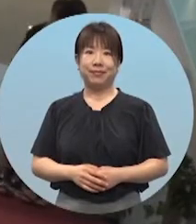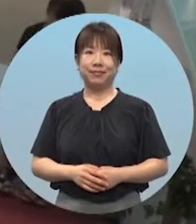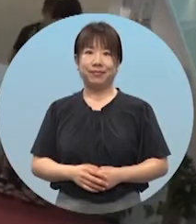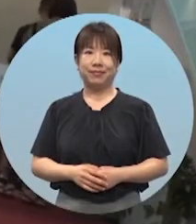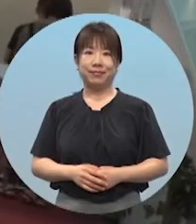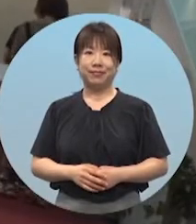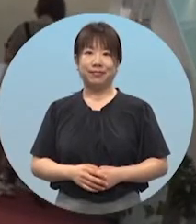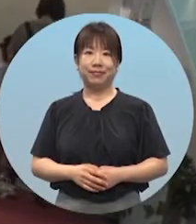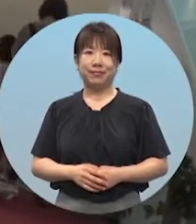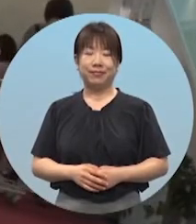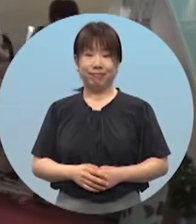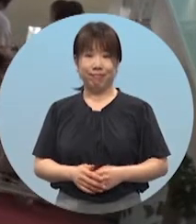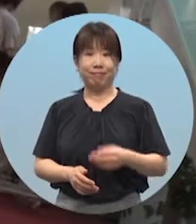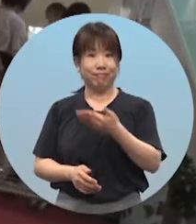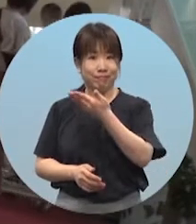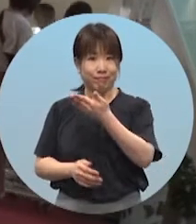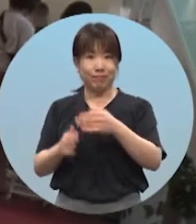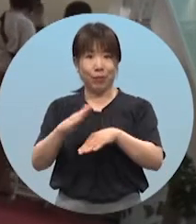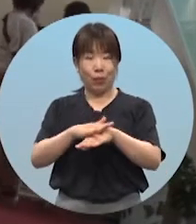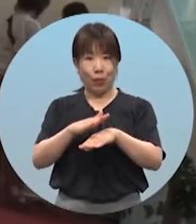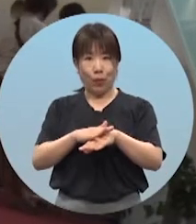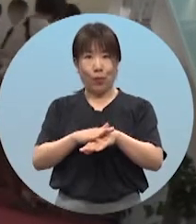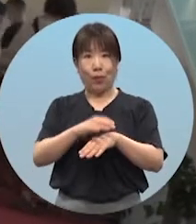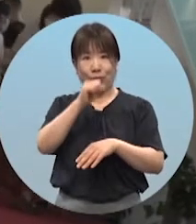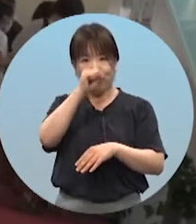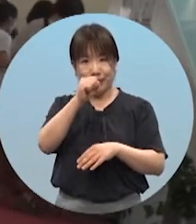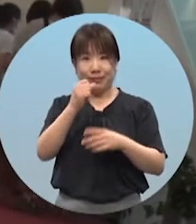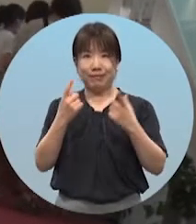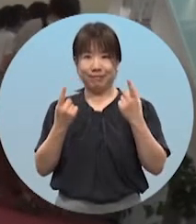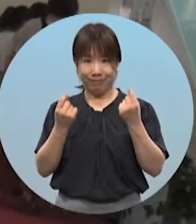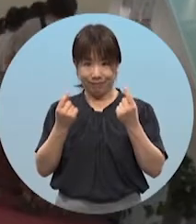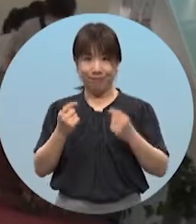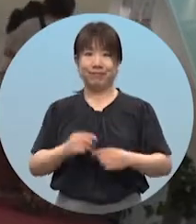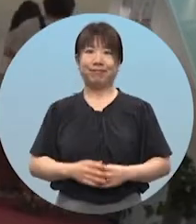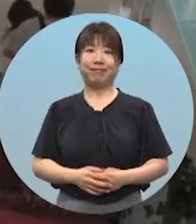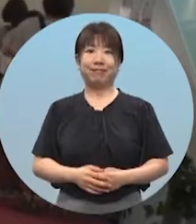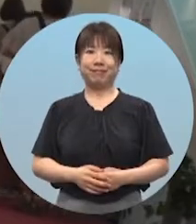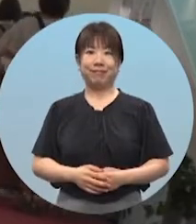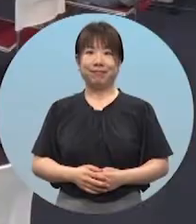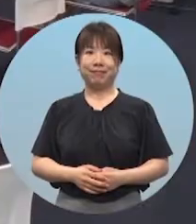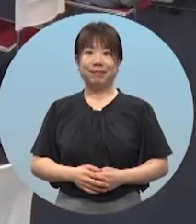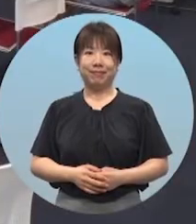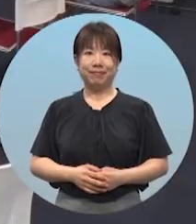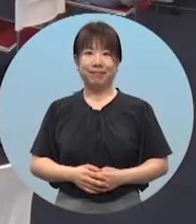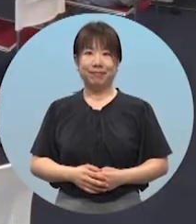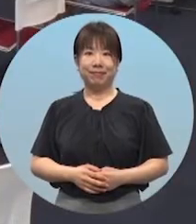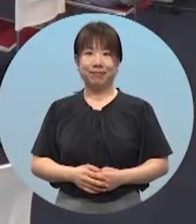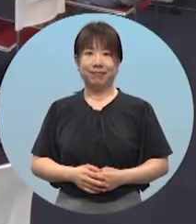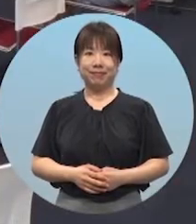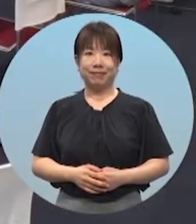ハテナパックが新しい本との出会いを増やしそうですね。